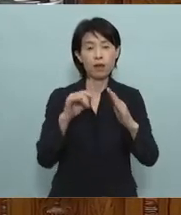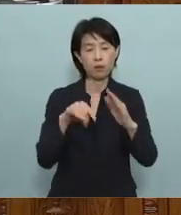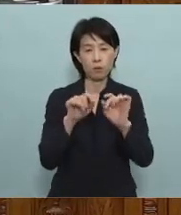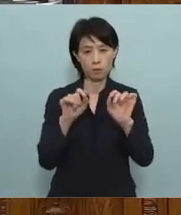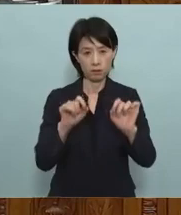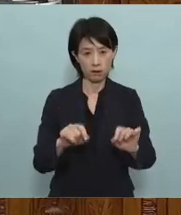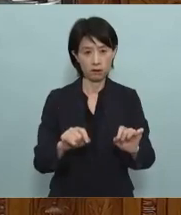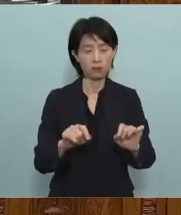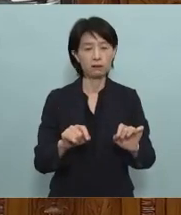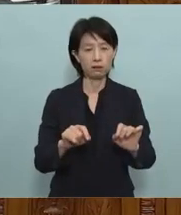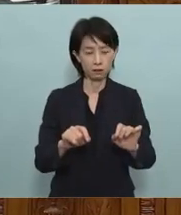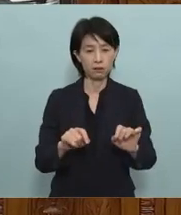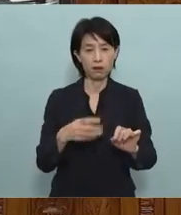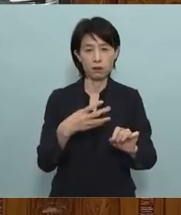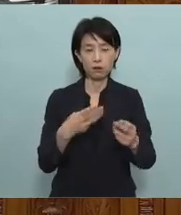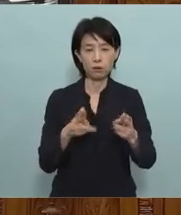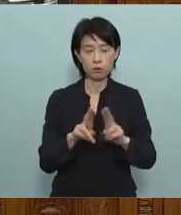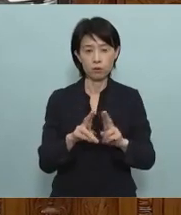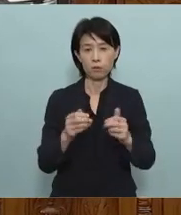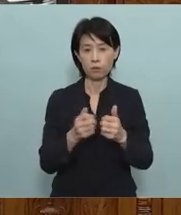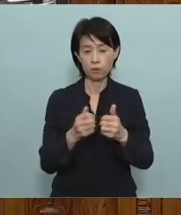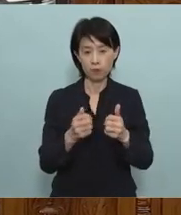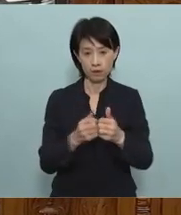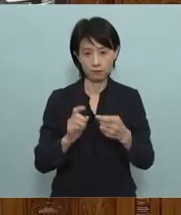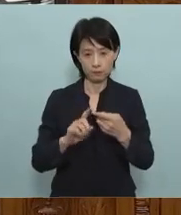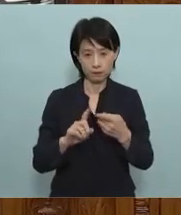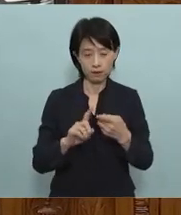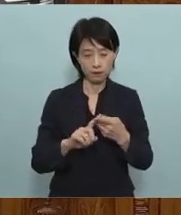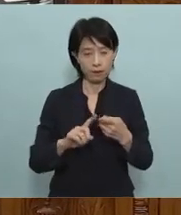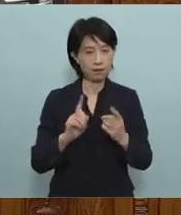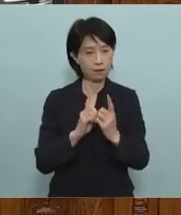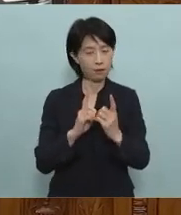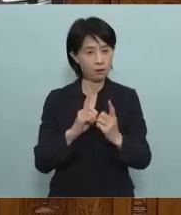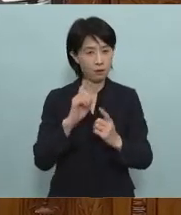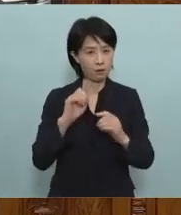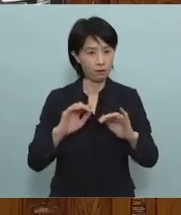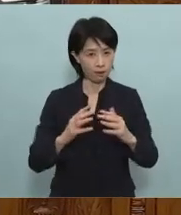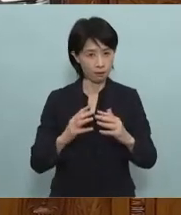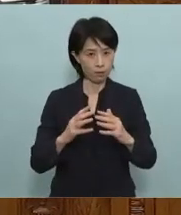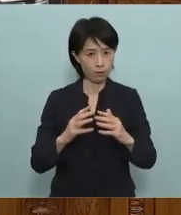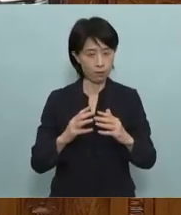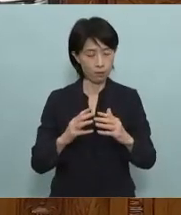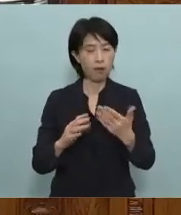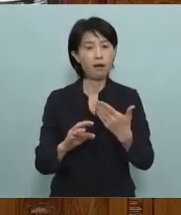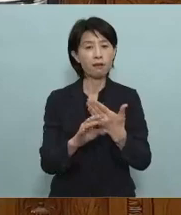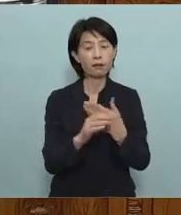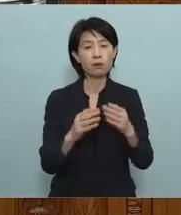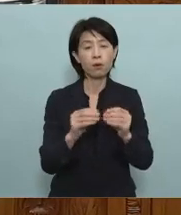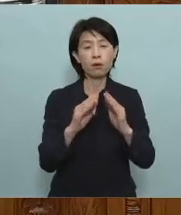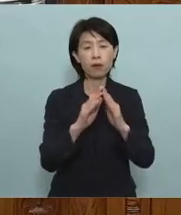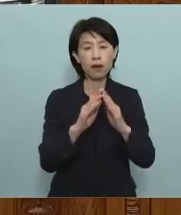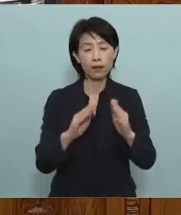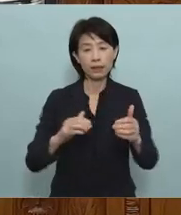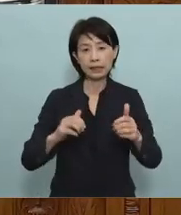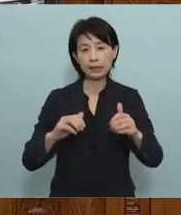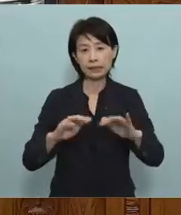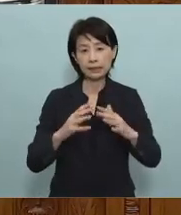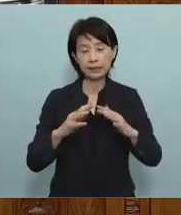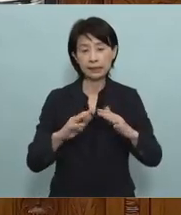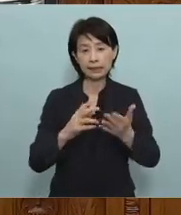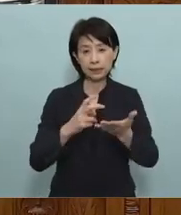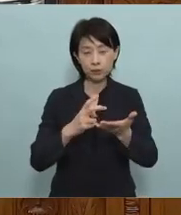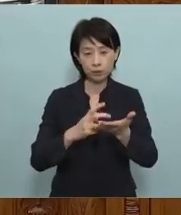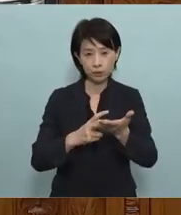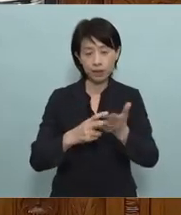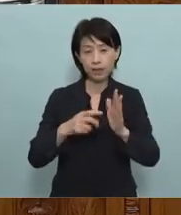ので、与党とも相談しながら対応を検討し、臨時国会で審議すべき事項